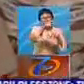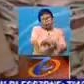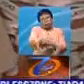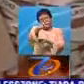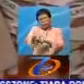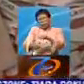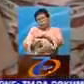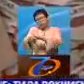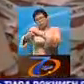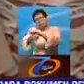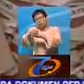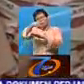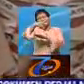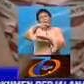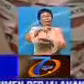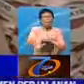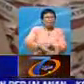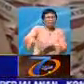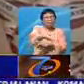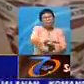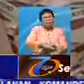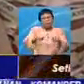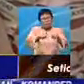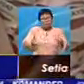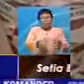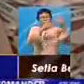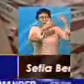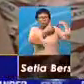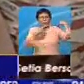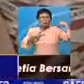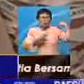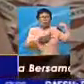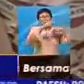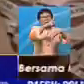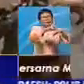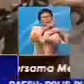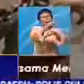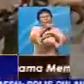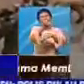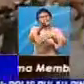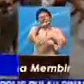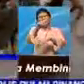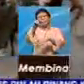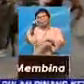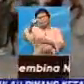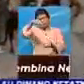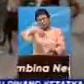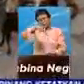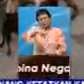penempatan pelarian di sekitar kawasan tanggungjawab kita di Malbat ini.